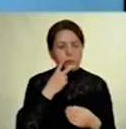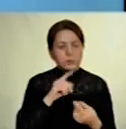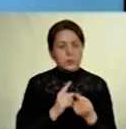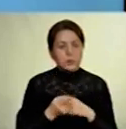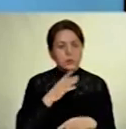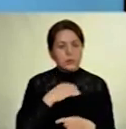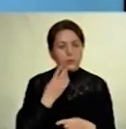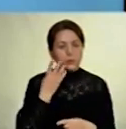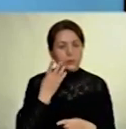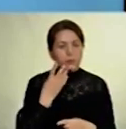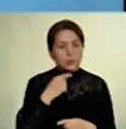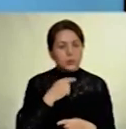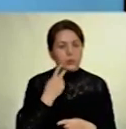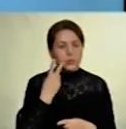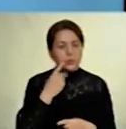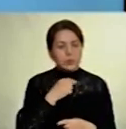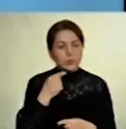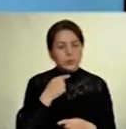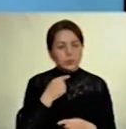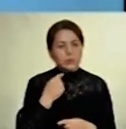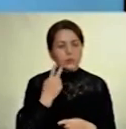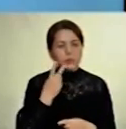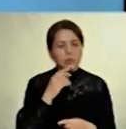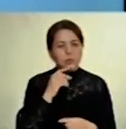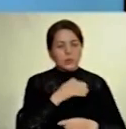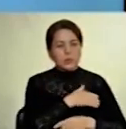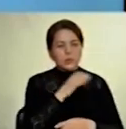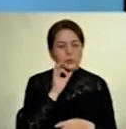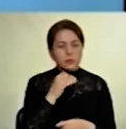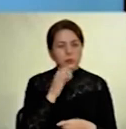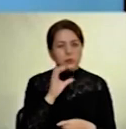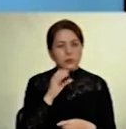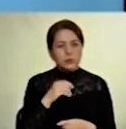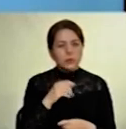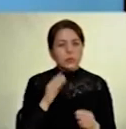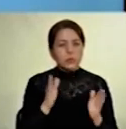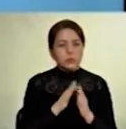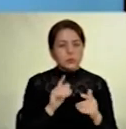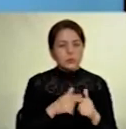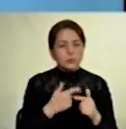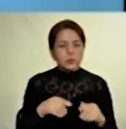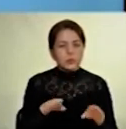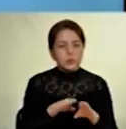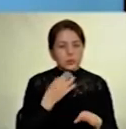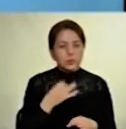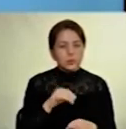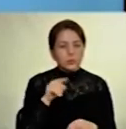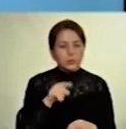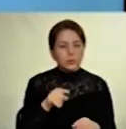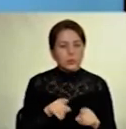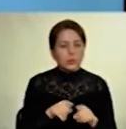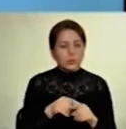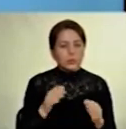dan 2 ni ayirdik 2 gradus selsiy, kichik yoki teng y va u ham kichik yoki